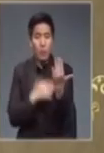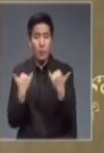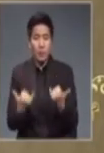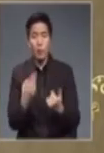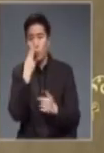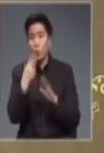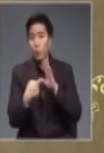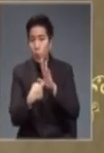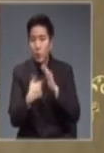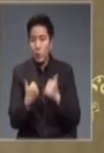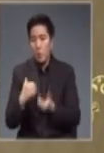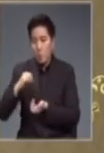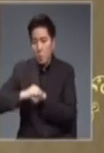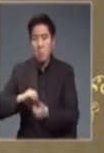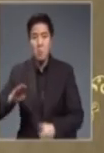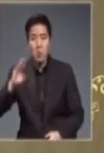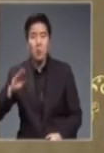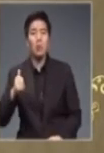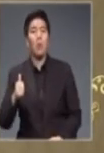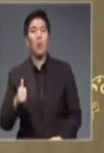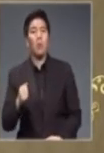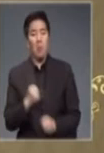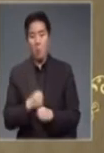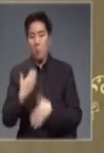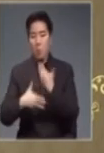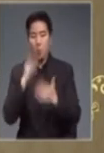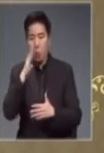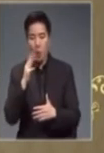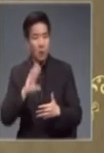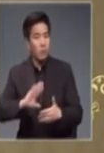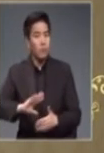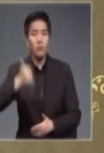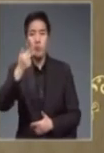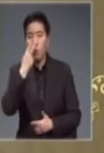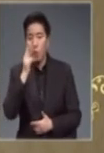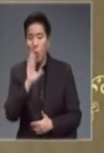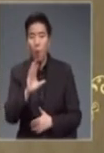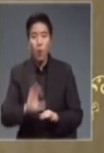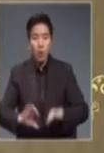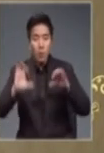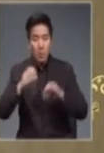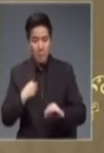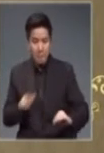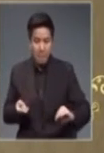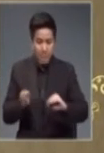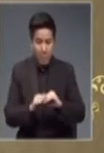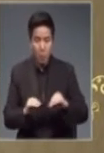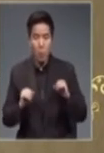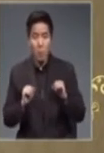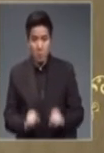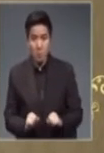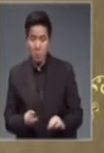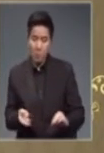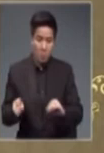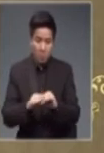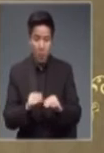ราไปสู่ความเป็นประชาธิปไตยที่แท้จริงไม่ใช่เป็นเพียงพิธีกรรมเหมือนการเลือกตั้งแต่เพียงอย่างเดียวนะครับแต่มัน